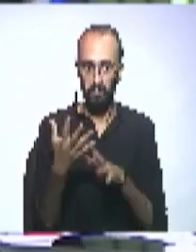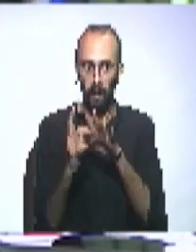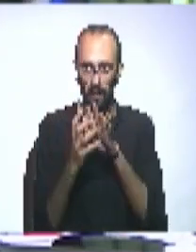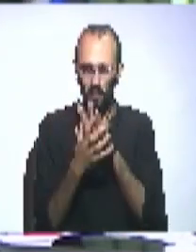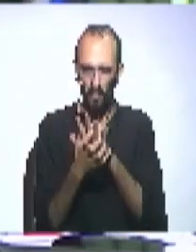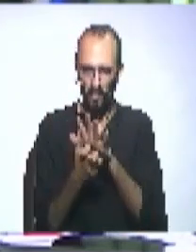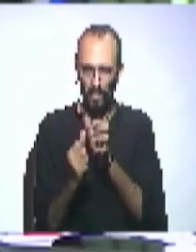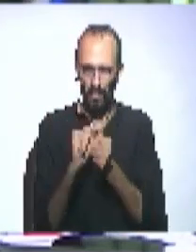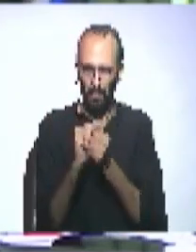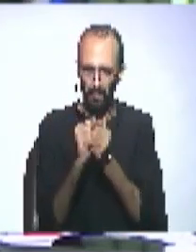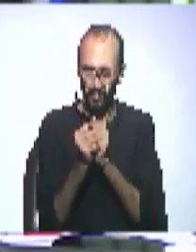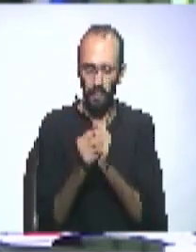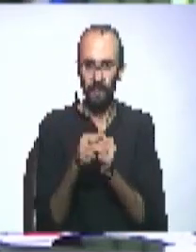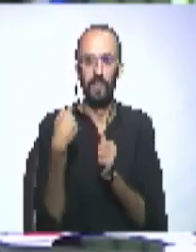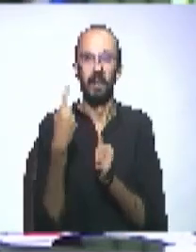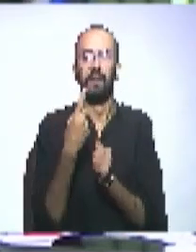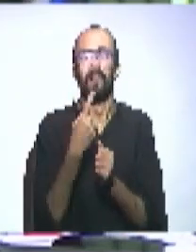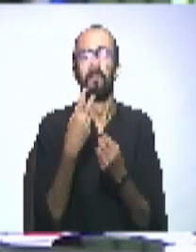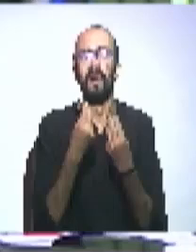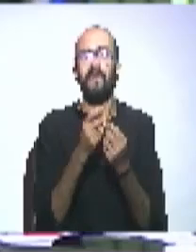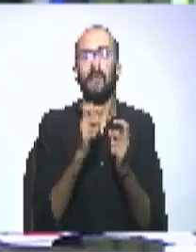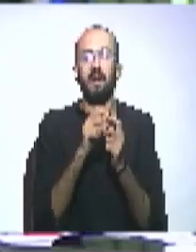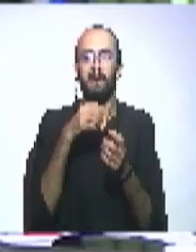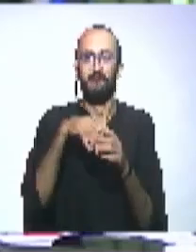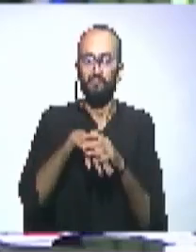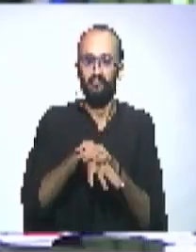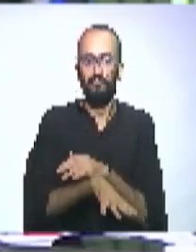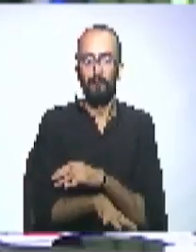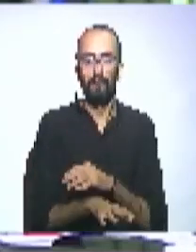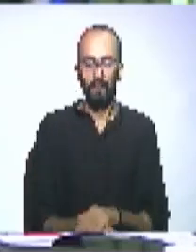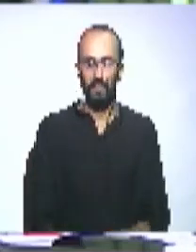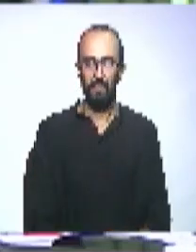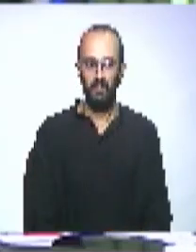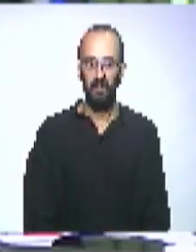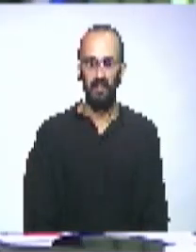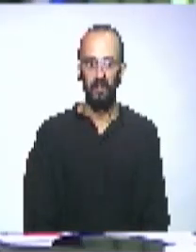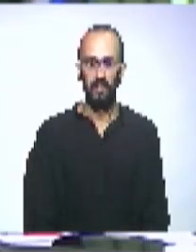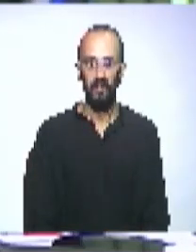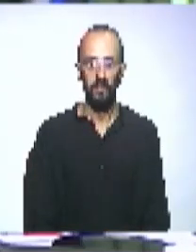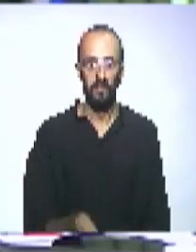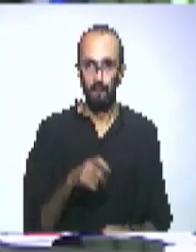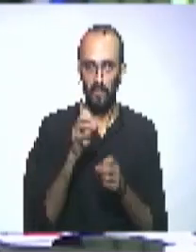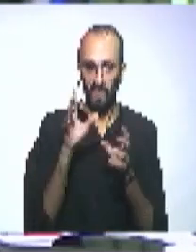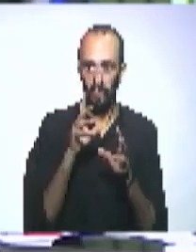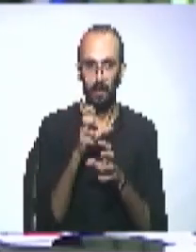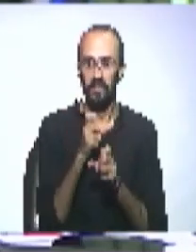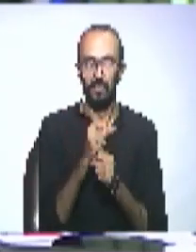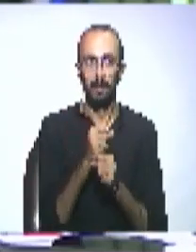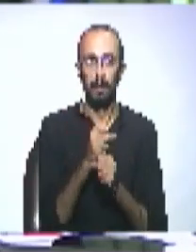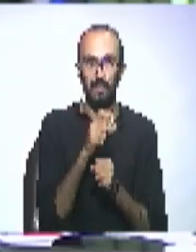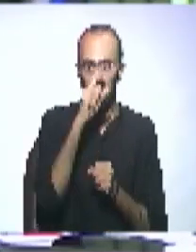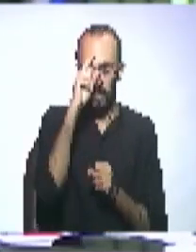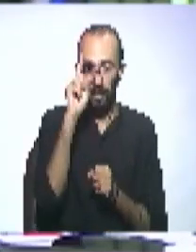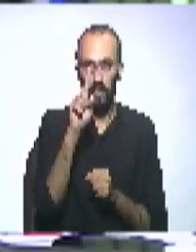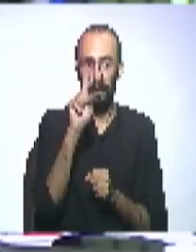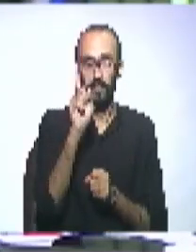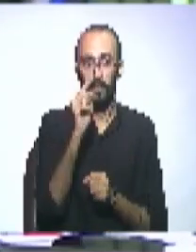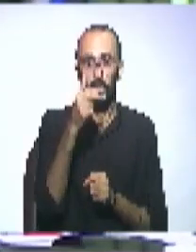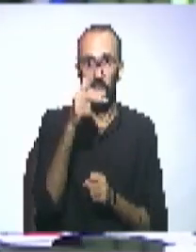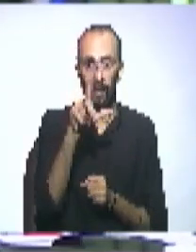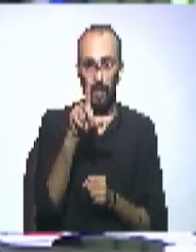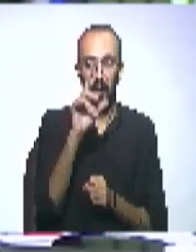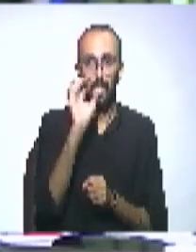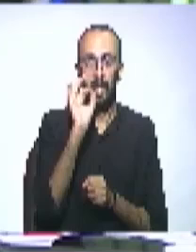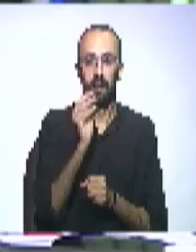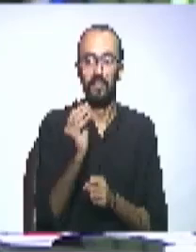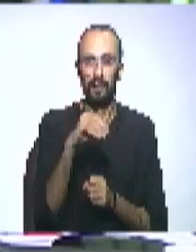أو نعصره ونفرمه مع الفراخ. حلو كده؟ ده مش هيخليها تفك يا شيف؟ لا، بس لو حطينا البرغل مع الفراخ لازم